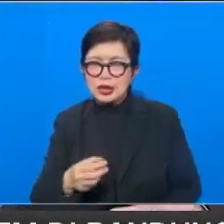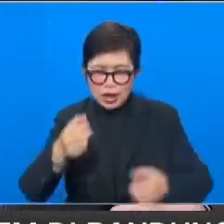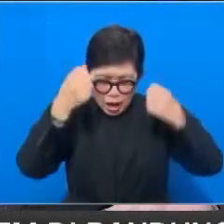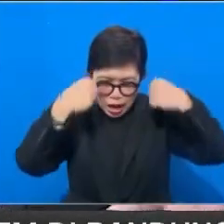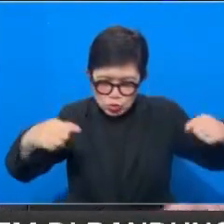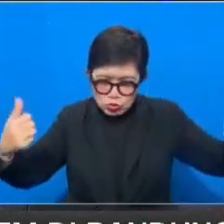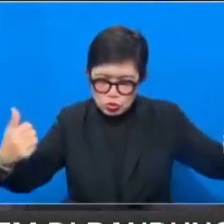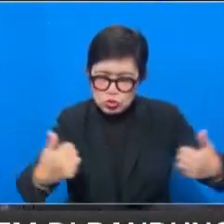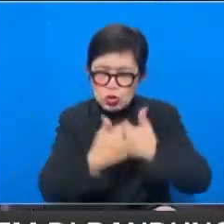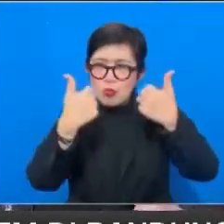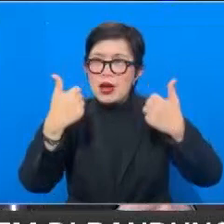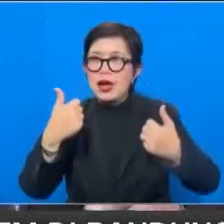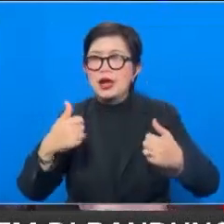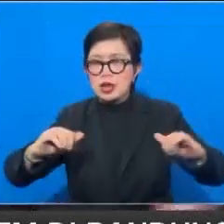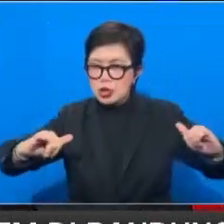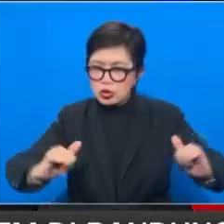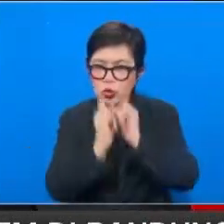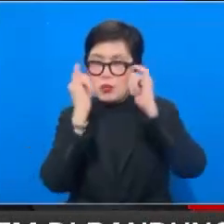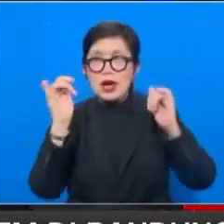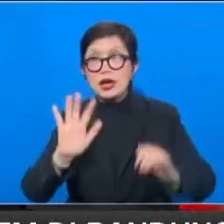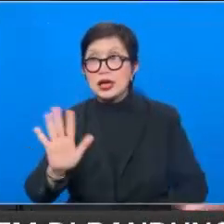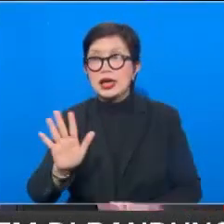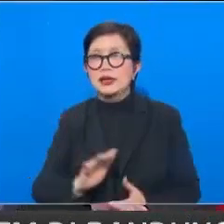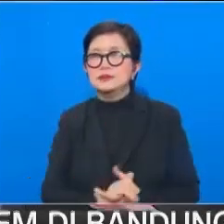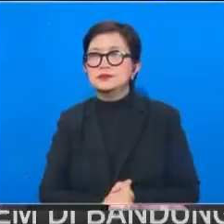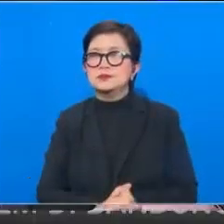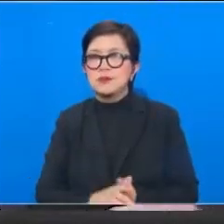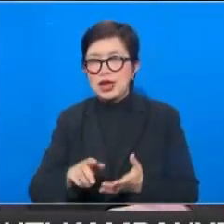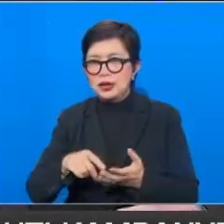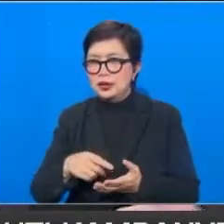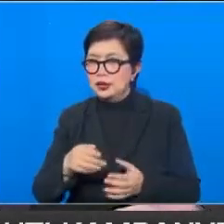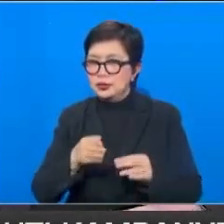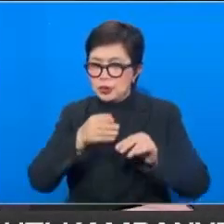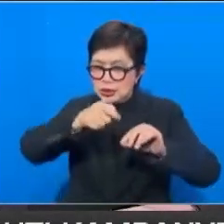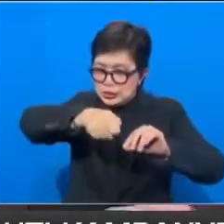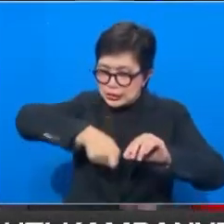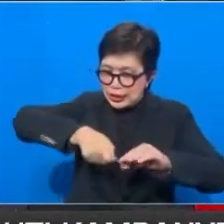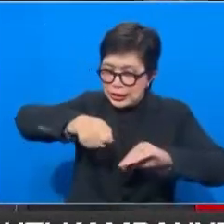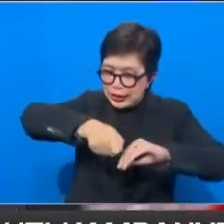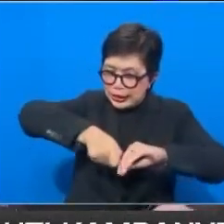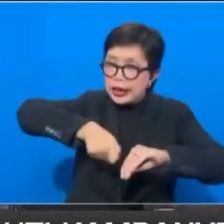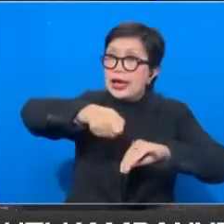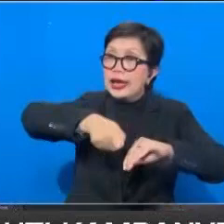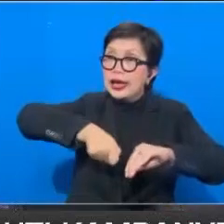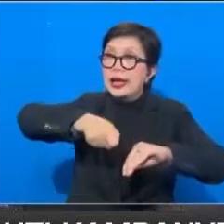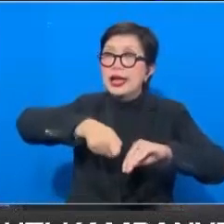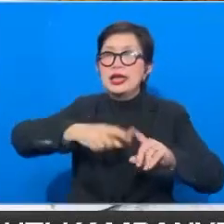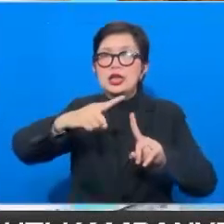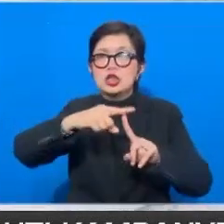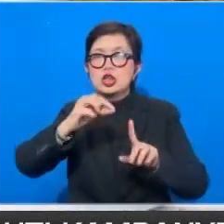akan menjajal olahan domba dimasak jadi steak hingga tom yum. Wah, seperti apa kenikmatannya? Langsung kita lihat.